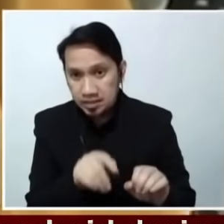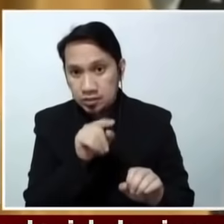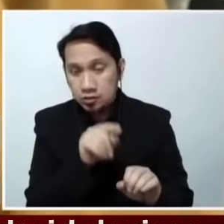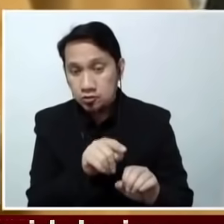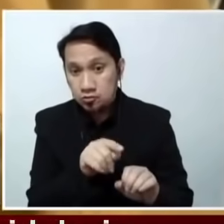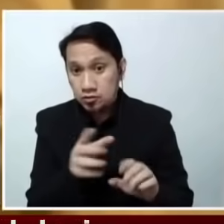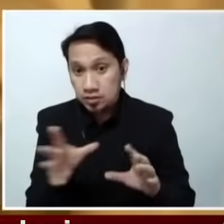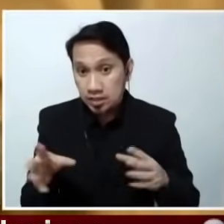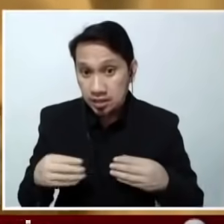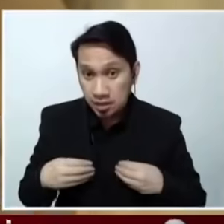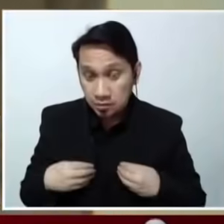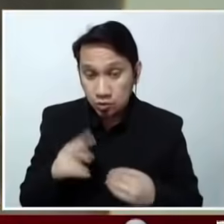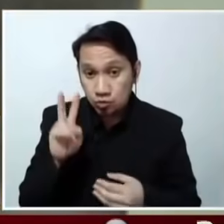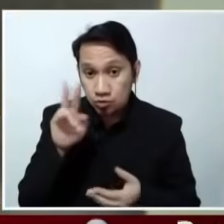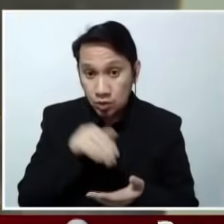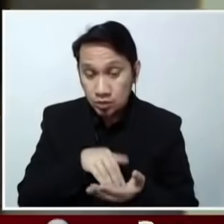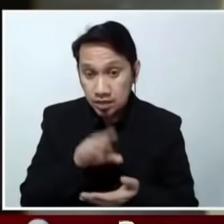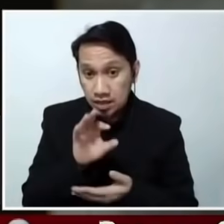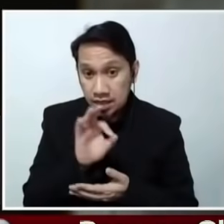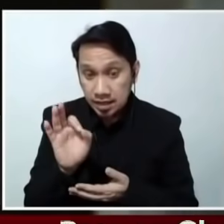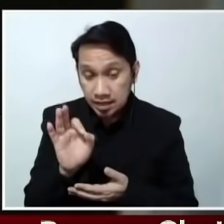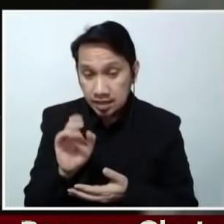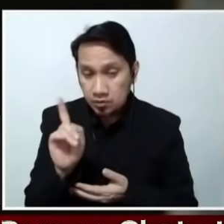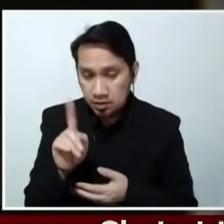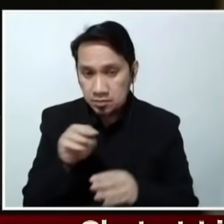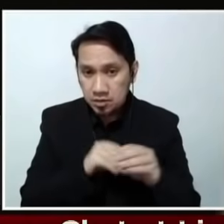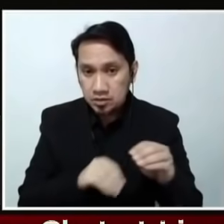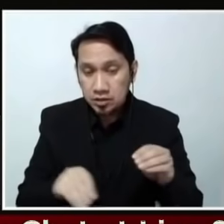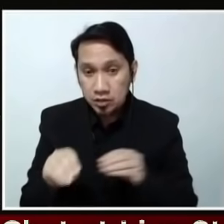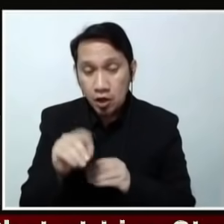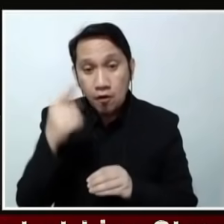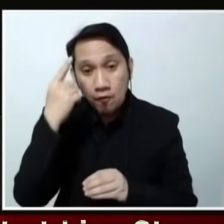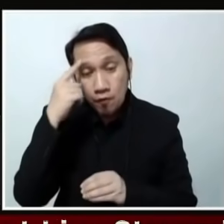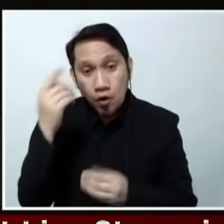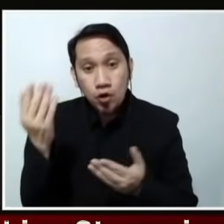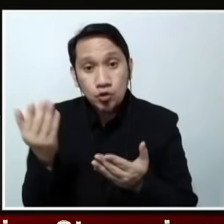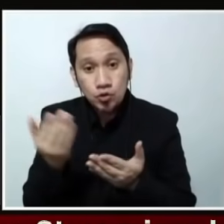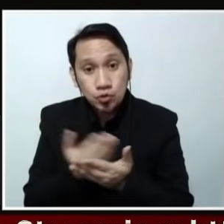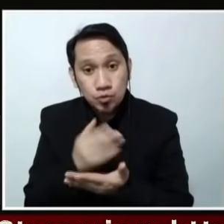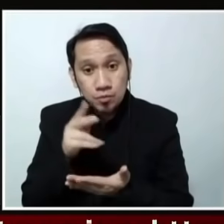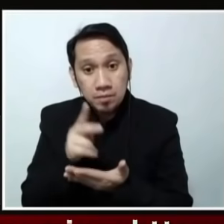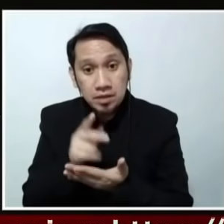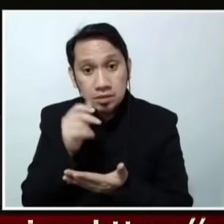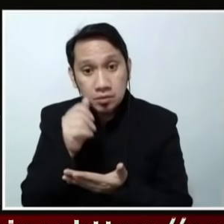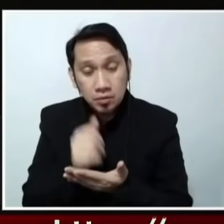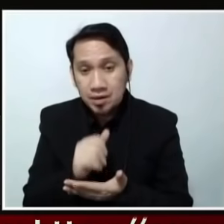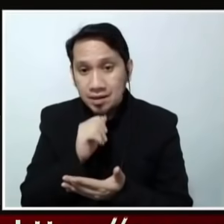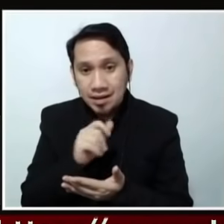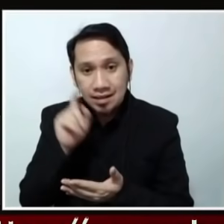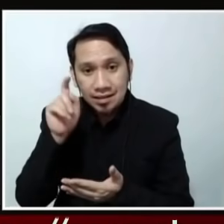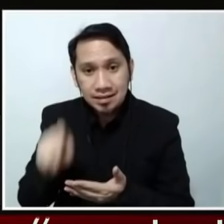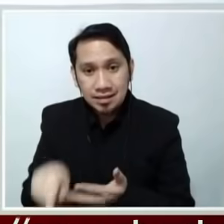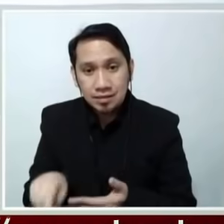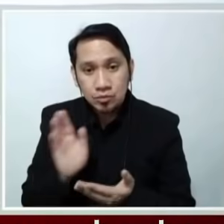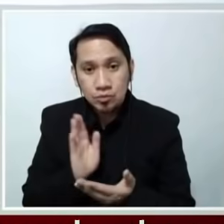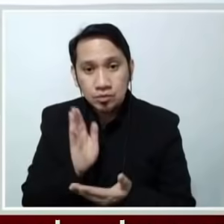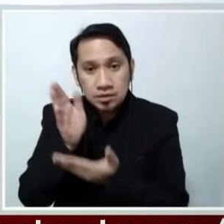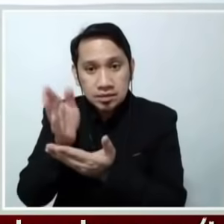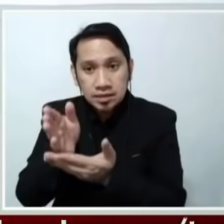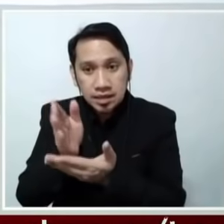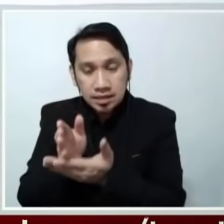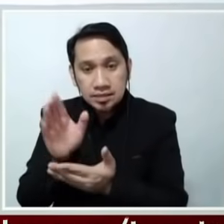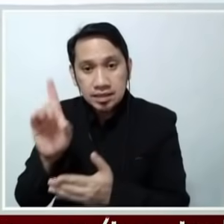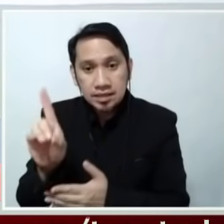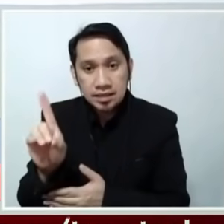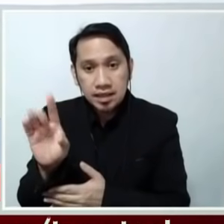bayad na 2,900 pesos kapalit ang renewal ng pasaporte na hindi kailangan mag-appear sa Department of Foreign Affairs. Ino-offer